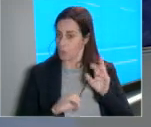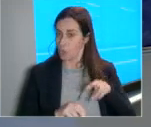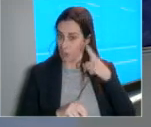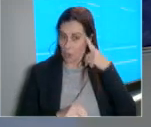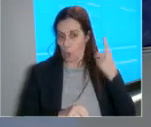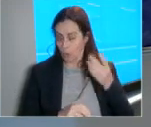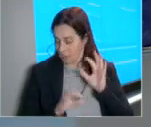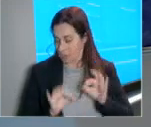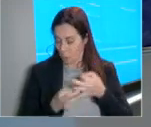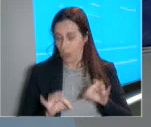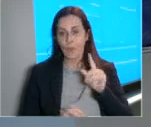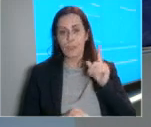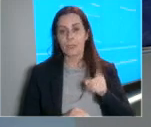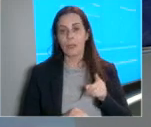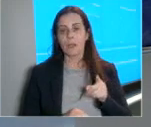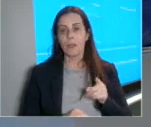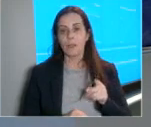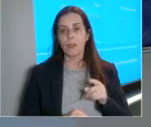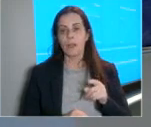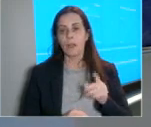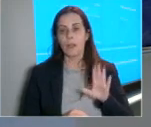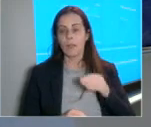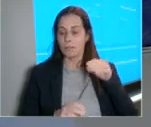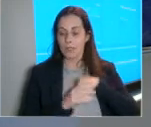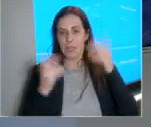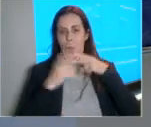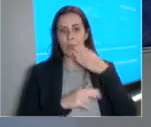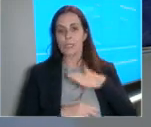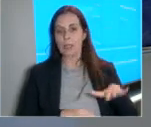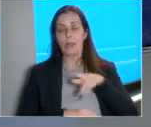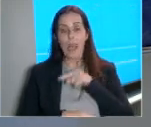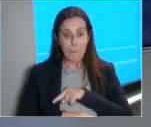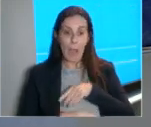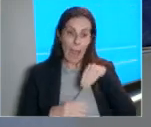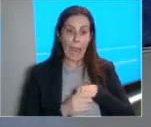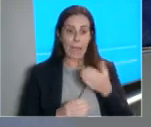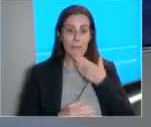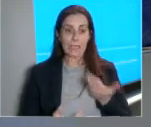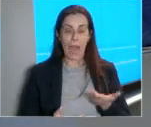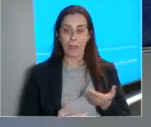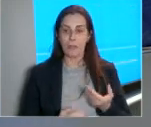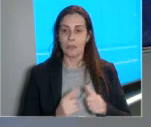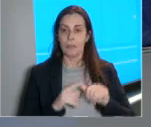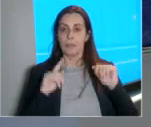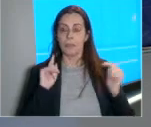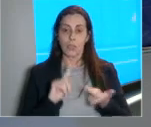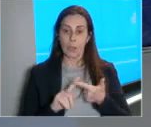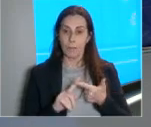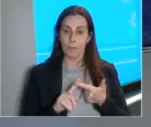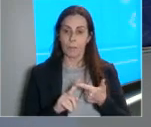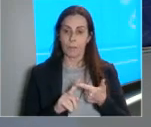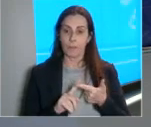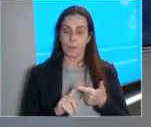להם דעות מסוימות שונות, רק הם צריכים בסוף להיכנס גם לקונצנזוס הישראלי, כי הם חלק מישראל, זה אחד.